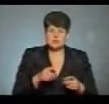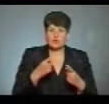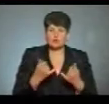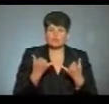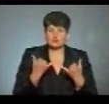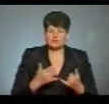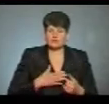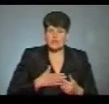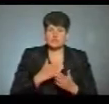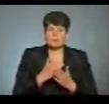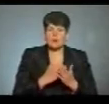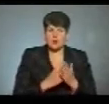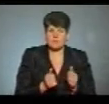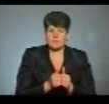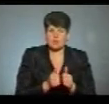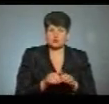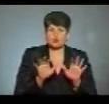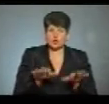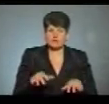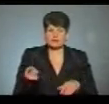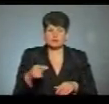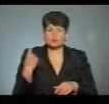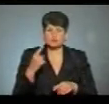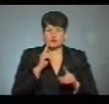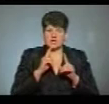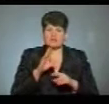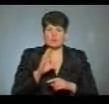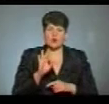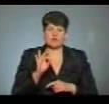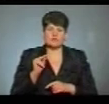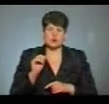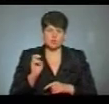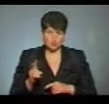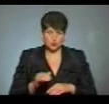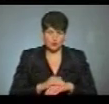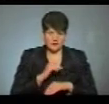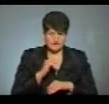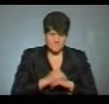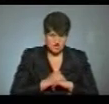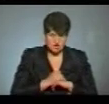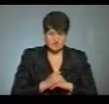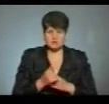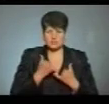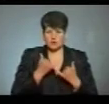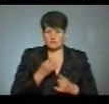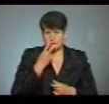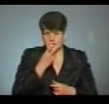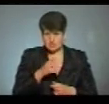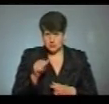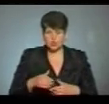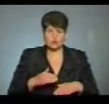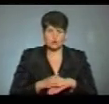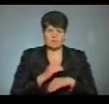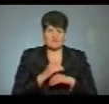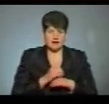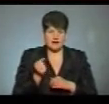нашій програмі. Поруч зі мною голова Тернопільської обласної ради Віктор Овчарук. Доброго вечора. Доброго вечора, шановні глядачі. Доброго вечора, Аня.